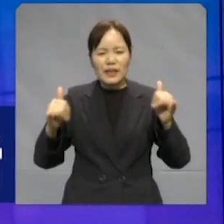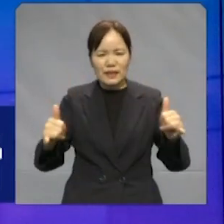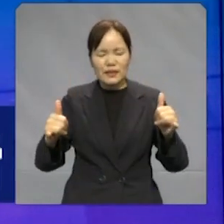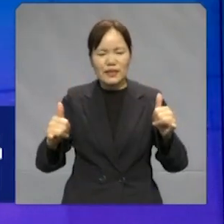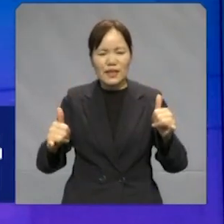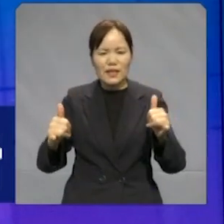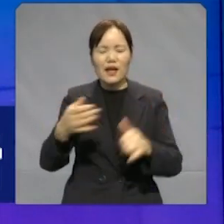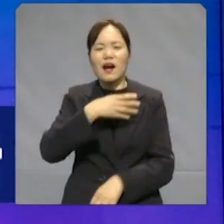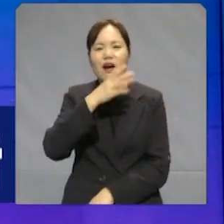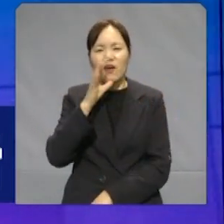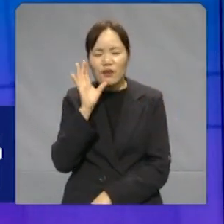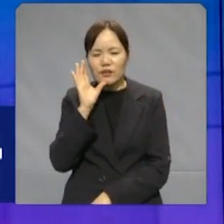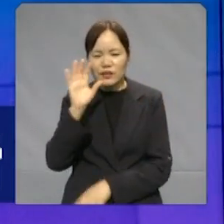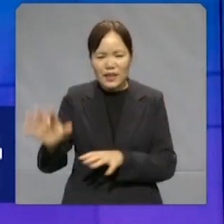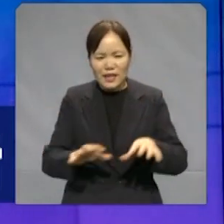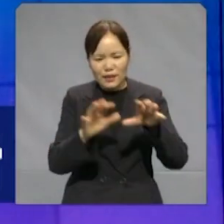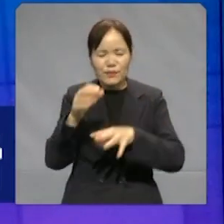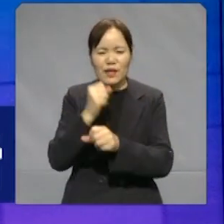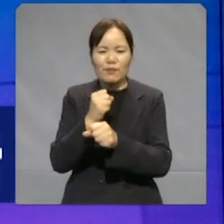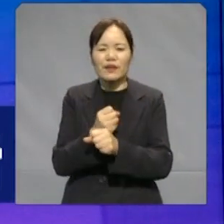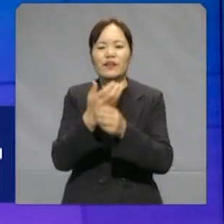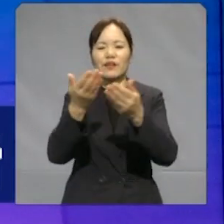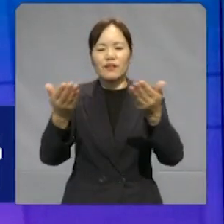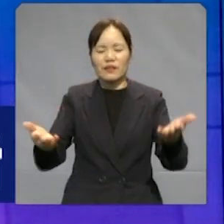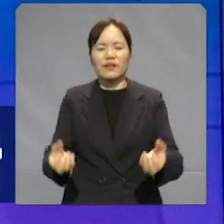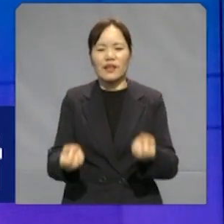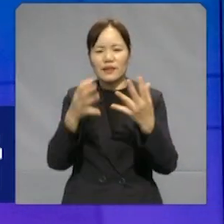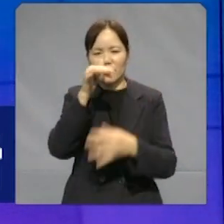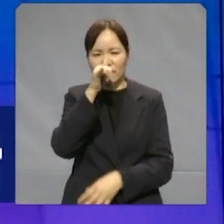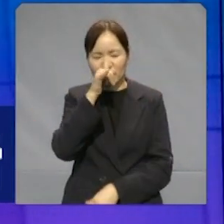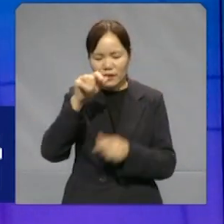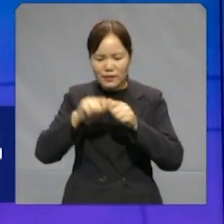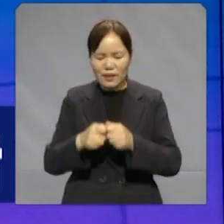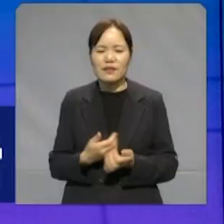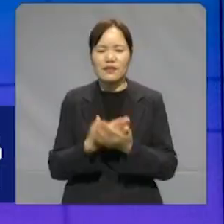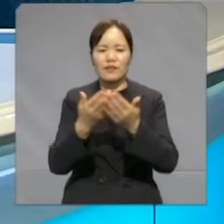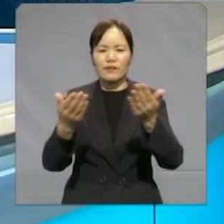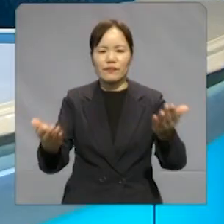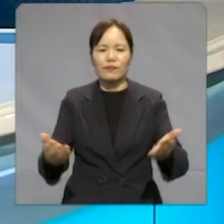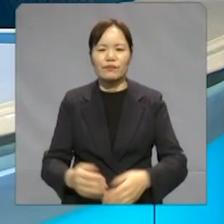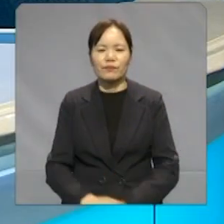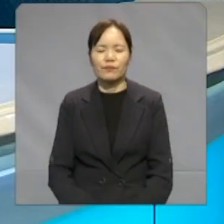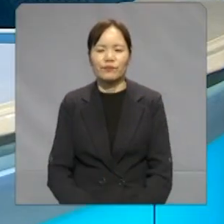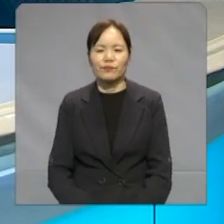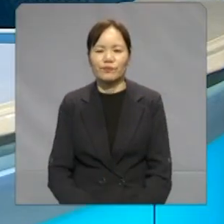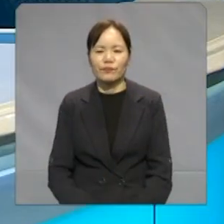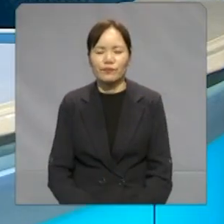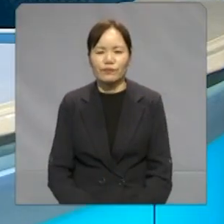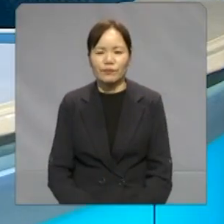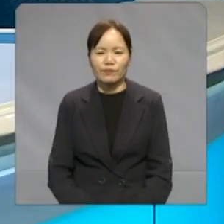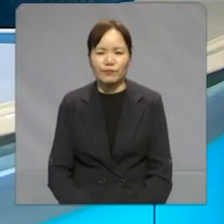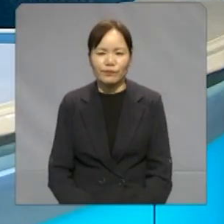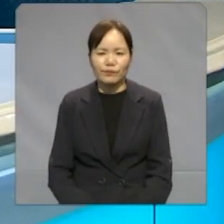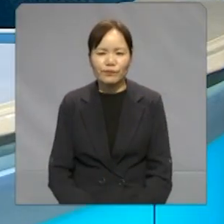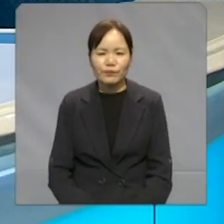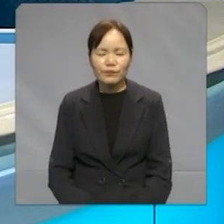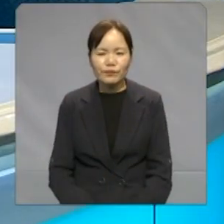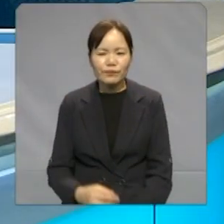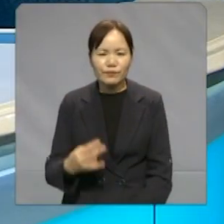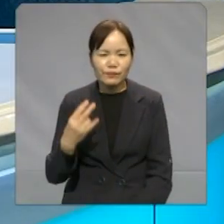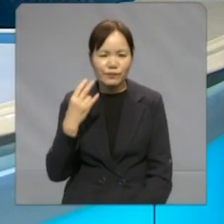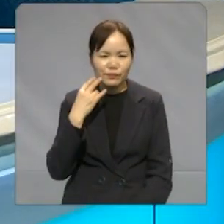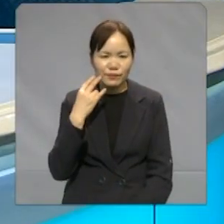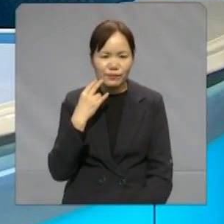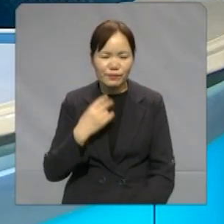김장김치를 만들어 드리는 나눔 행사를 열었다고 합니다. 자세한 소식 들어보겠습니다. 류석자 통신원. 네,